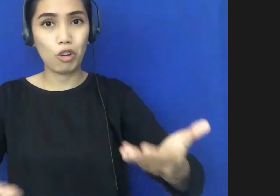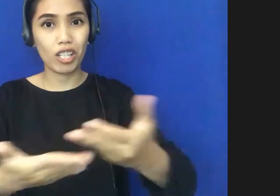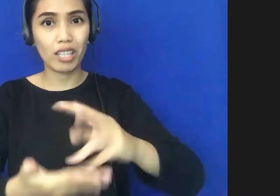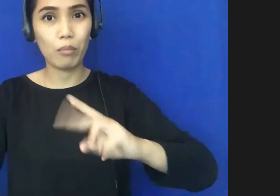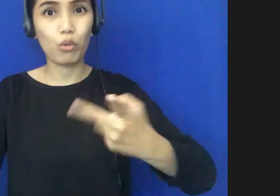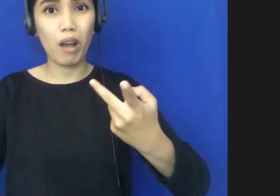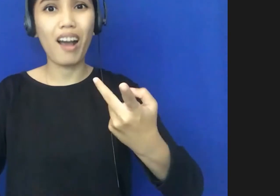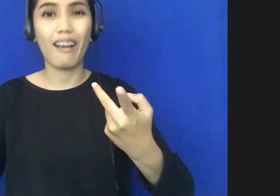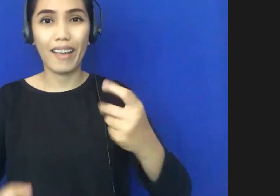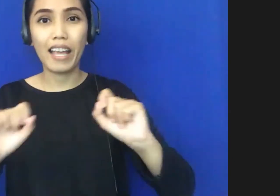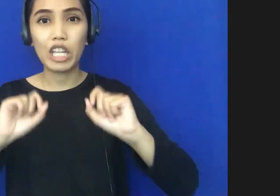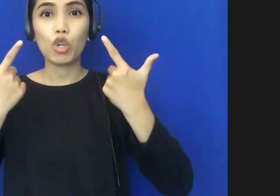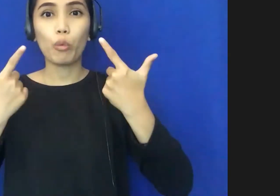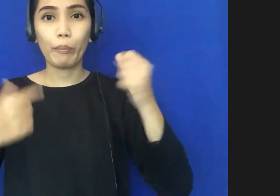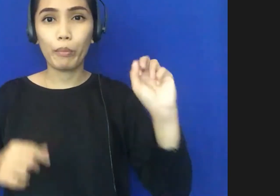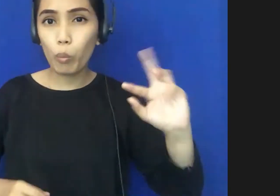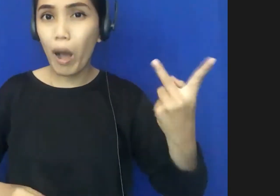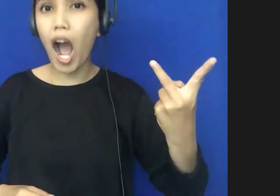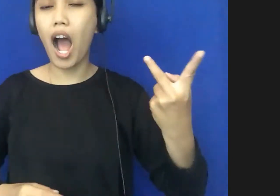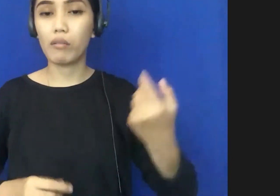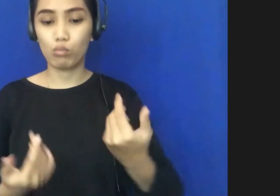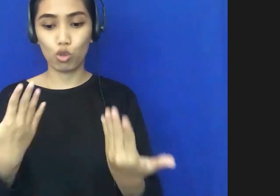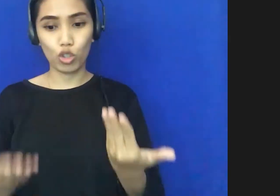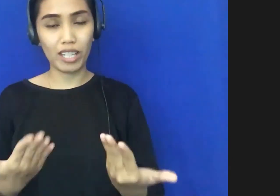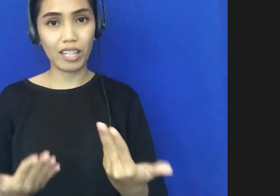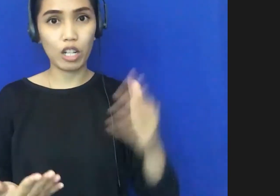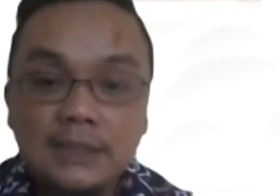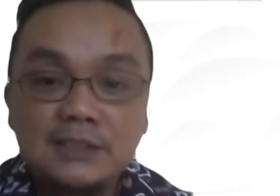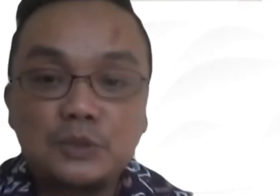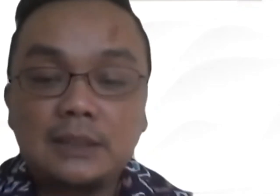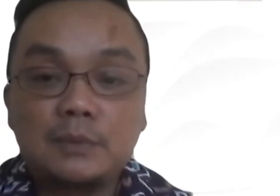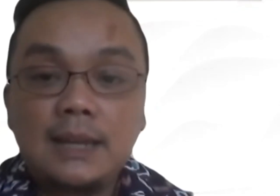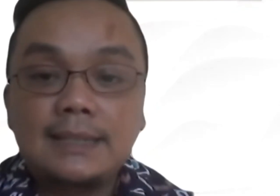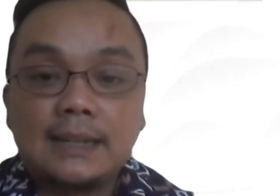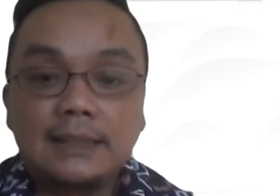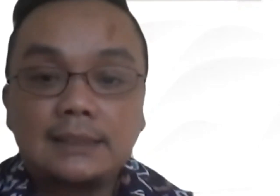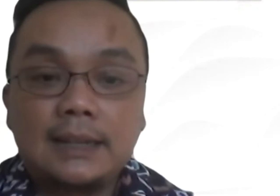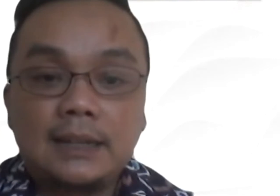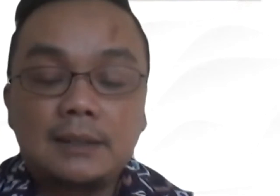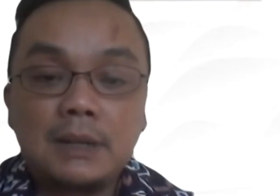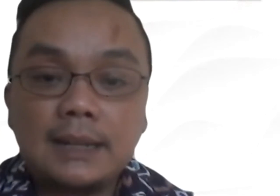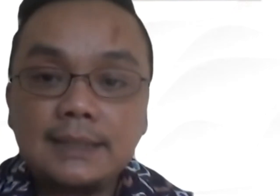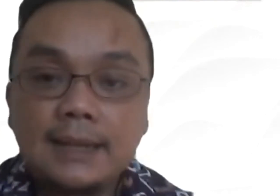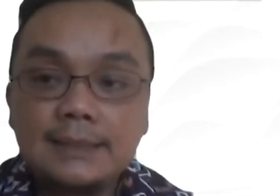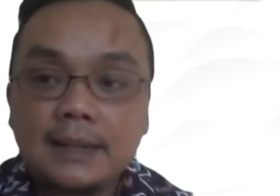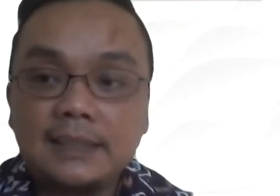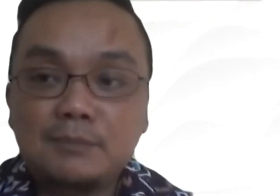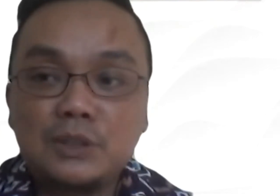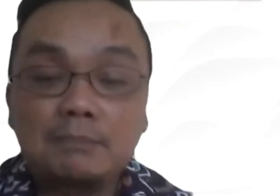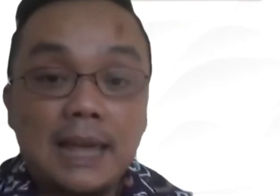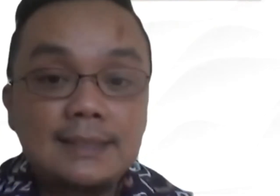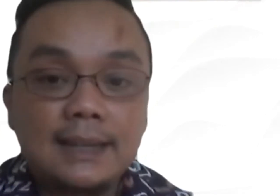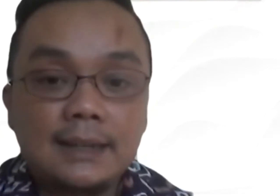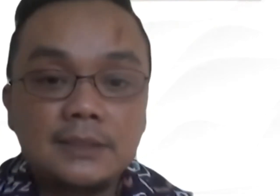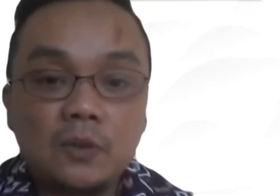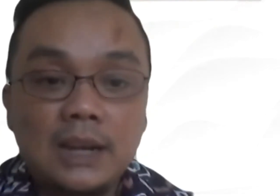kehidupan kita gitu loh, baik secara mungkin ekonomi, ada yang perlu ada adaptasi juga, kemudian cara kita bekerja, cara kita